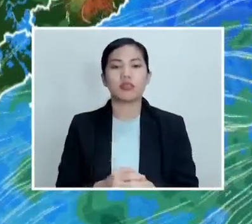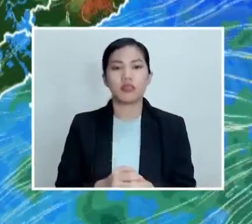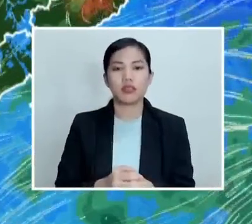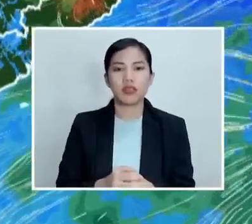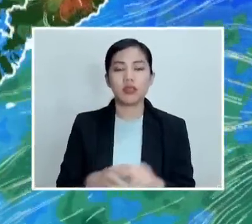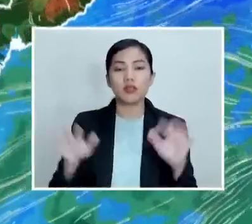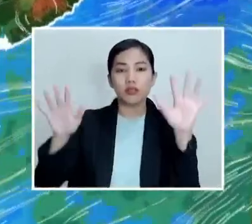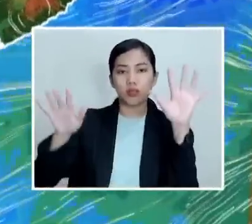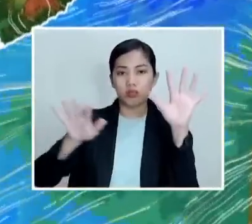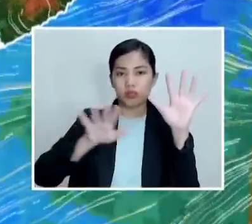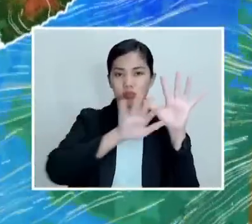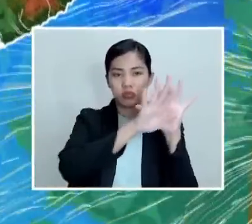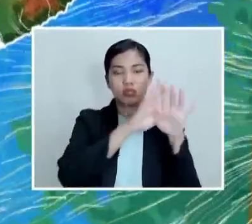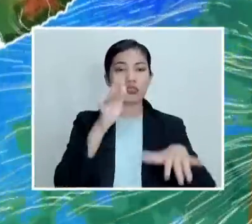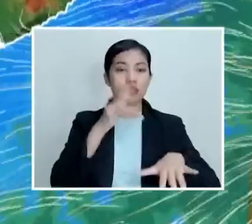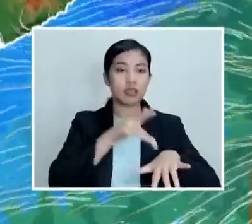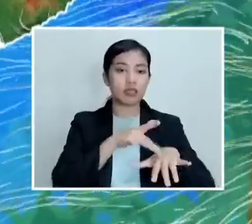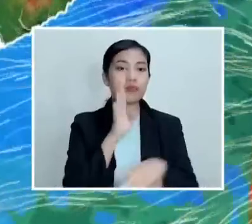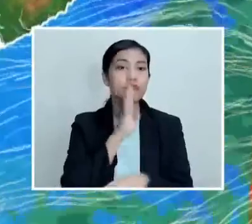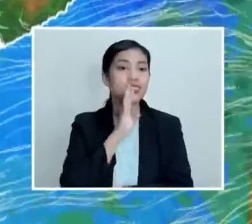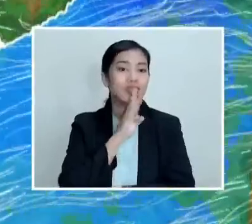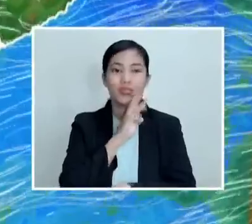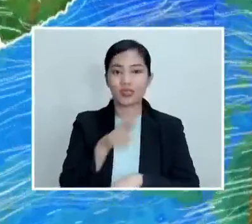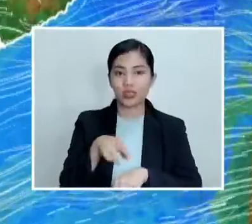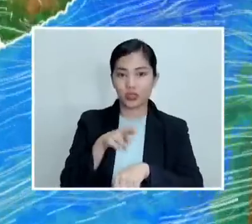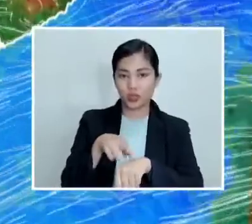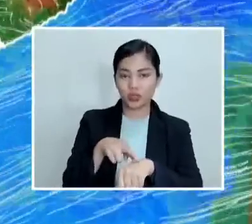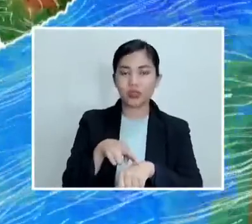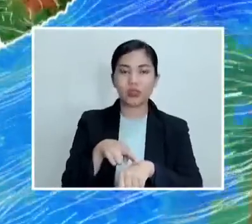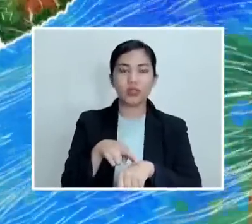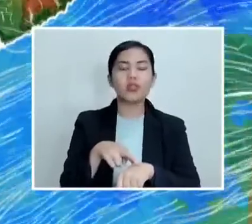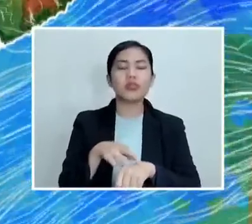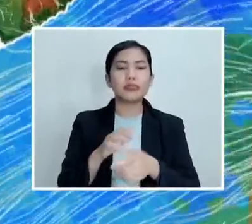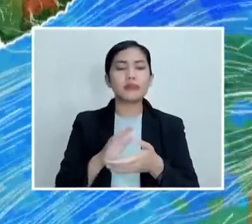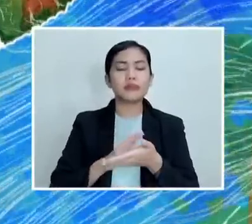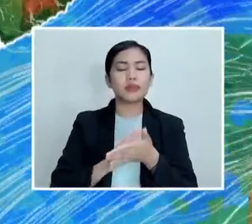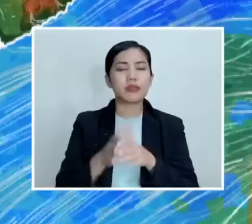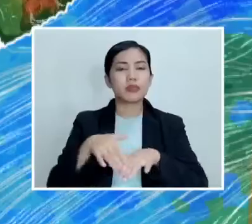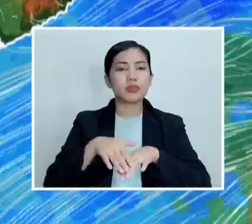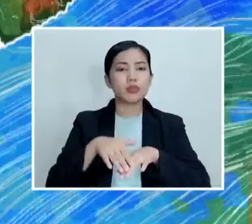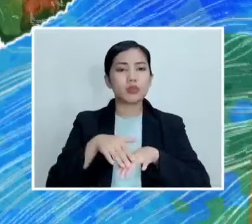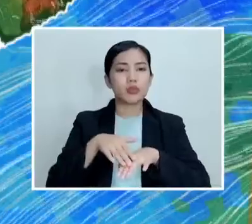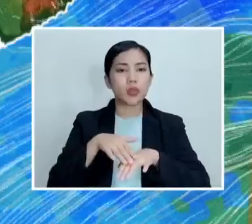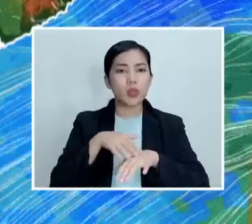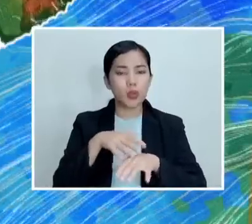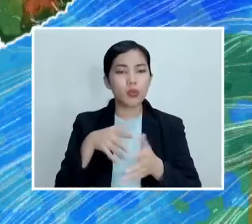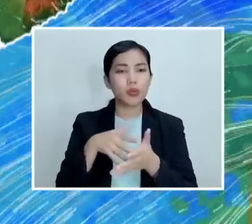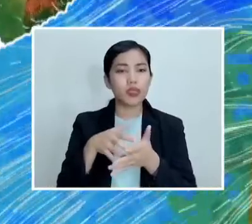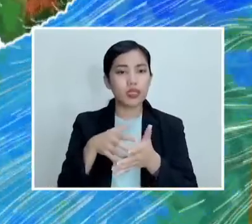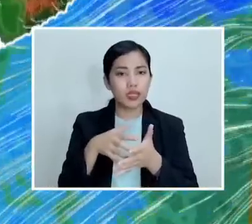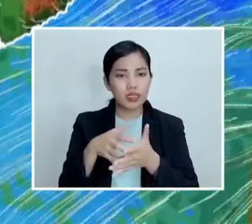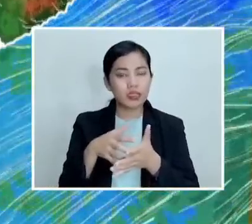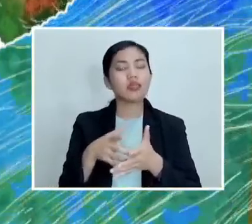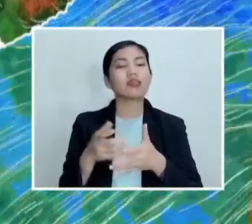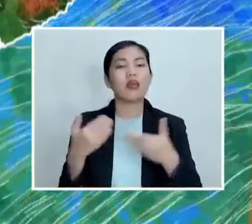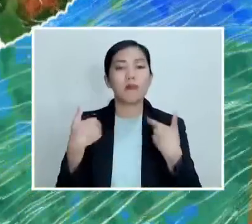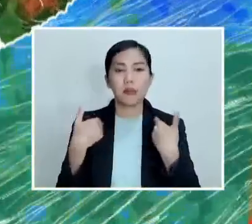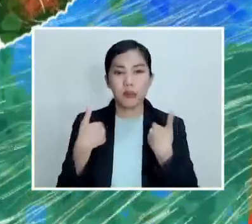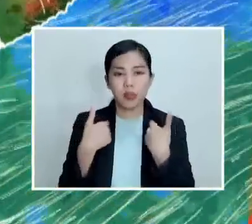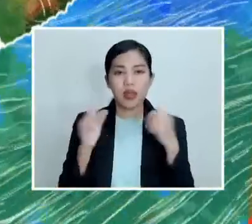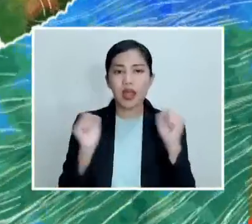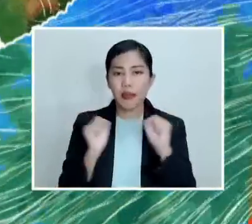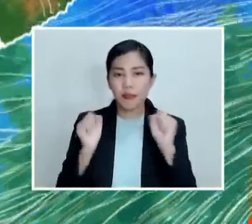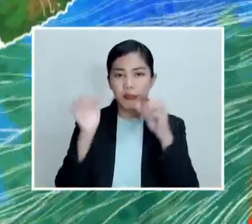Bicol region ang LPA at magsisimula itong humila ng nagbabalik po na habagat. Pagsapit na ng Webes, tutungo